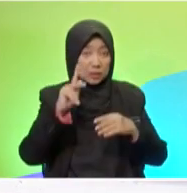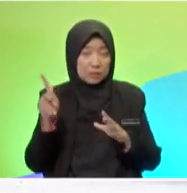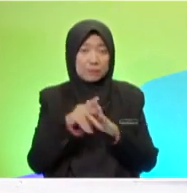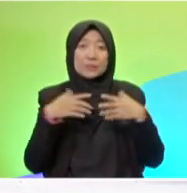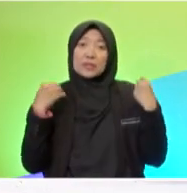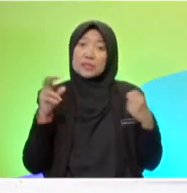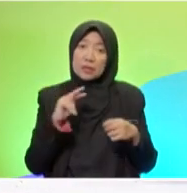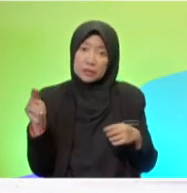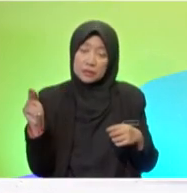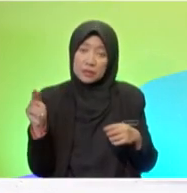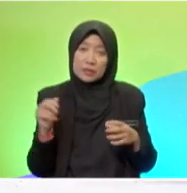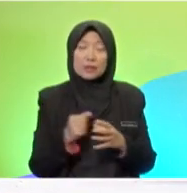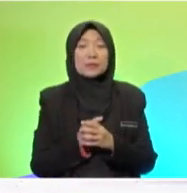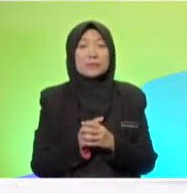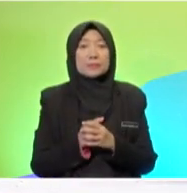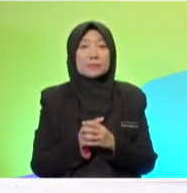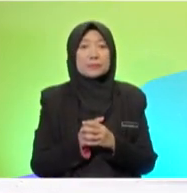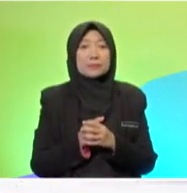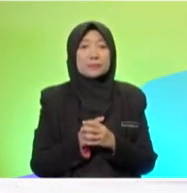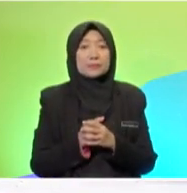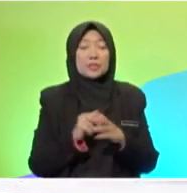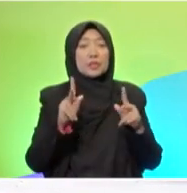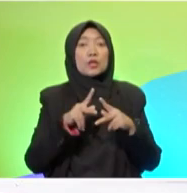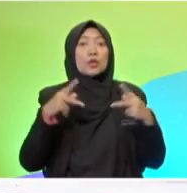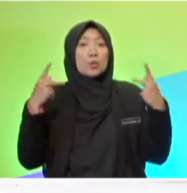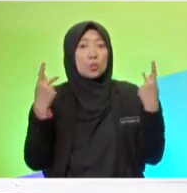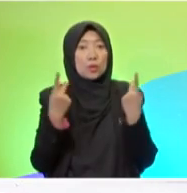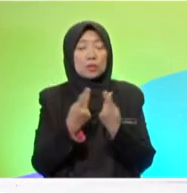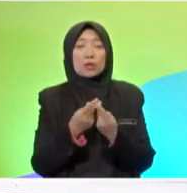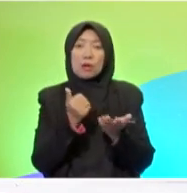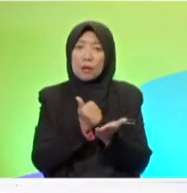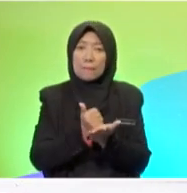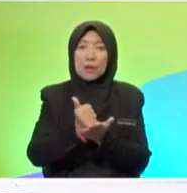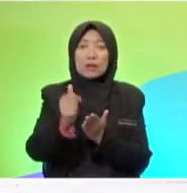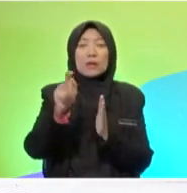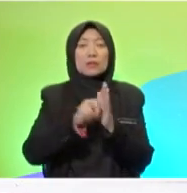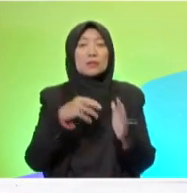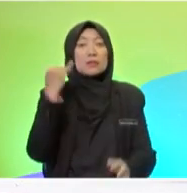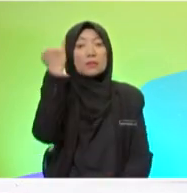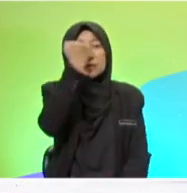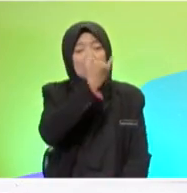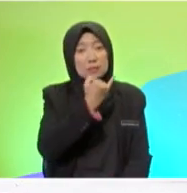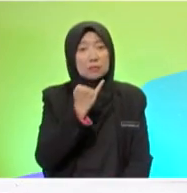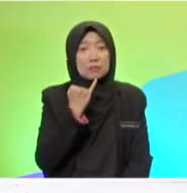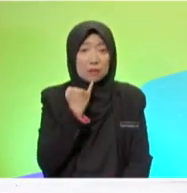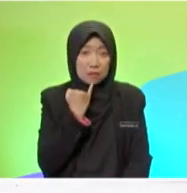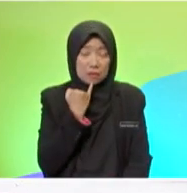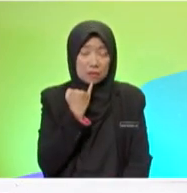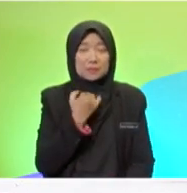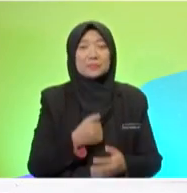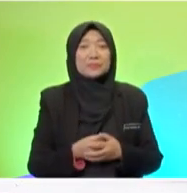selama ini sub topik kita ialah keluarga amanah terindah dan bersama dengan Mira Amira